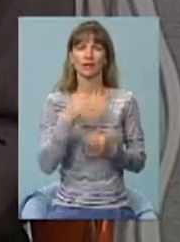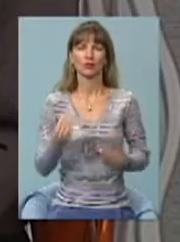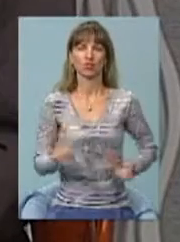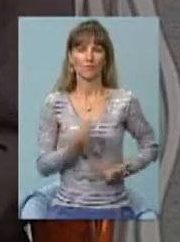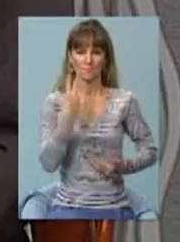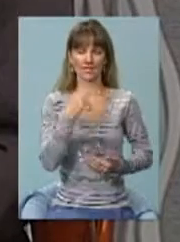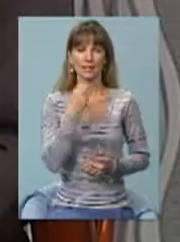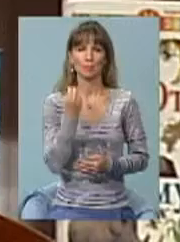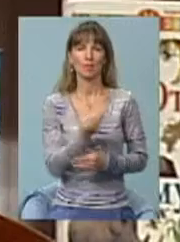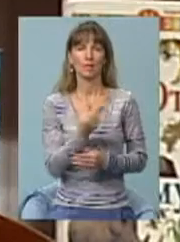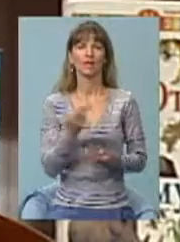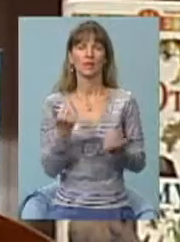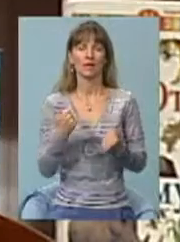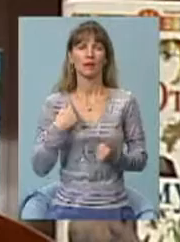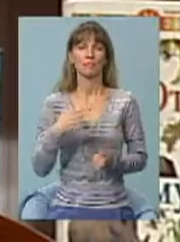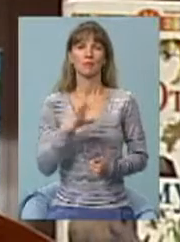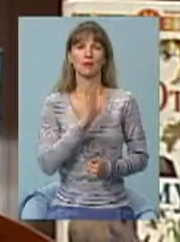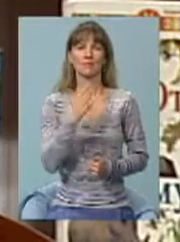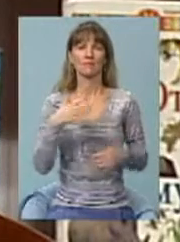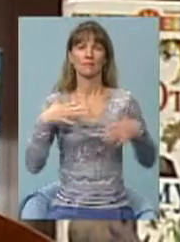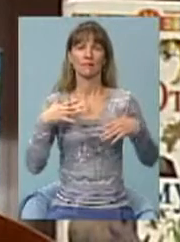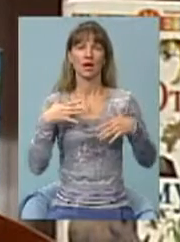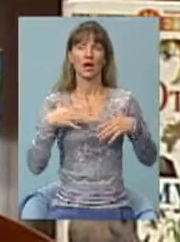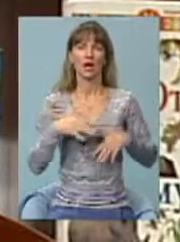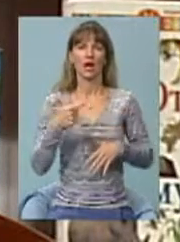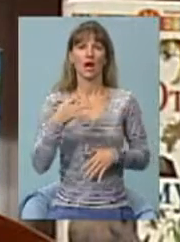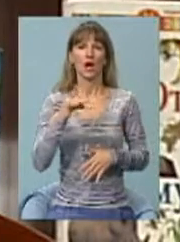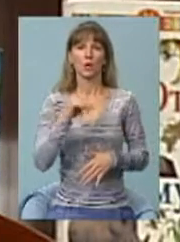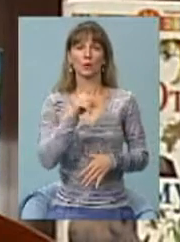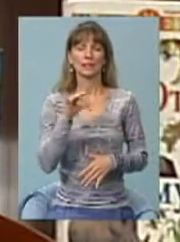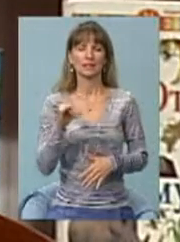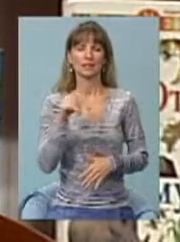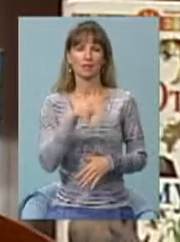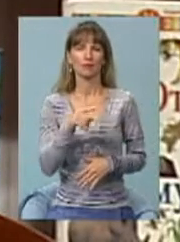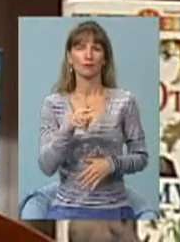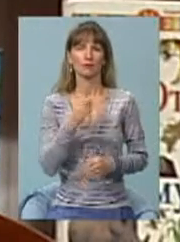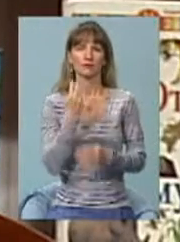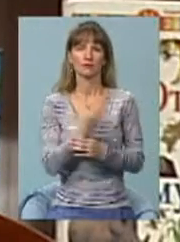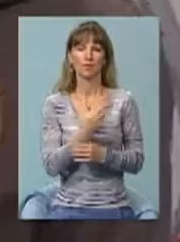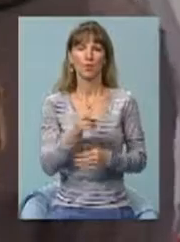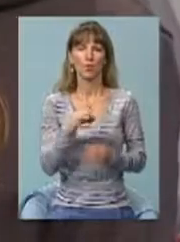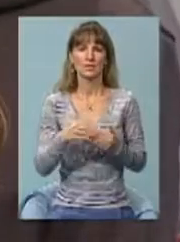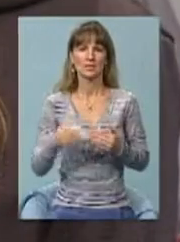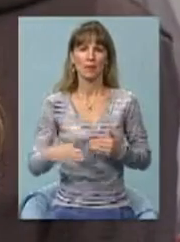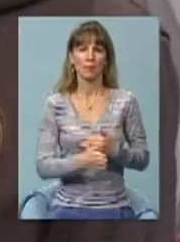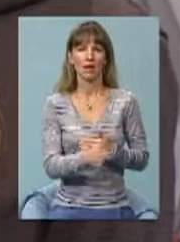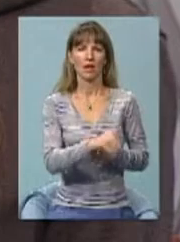колись змій? О, да, ми були в Грузії, там просто такі гадюки повзали по землі. Тобто вони